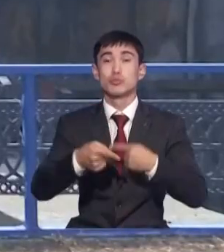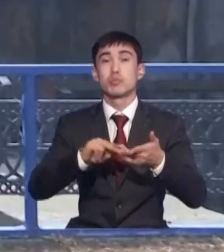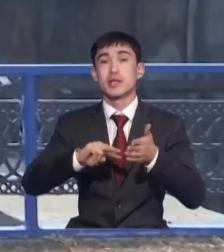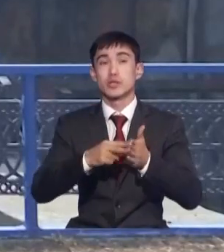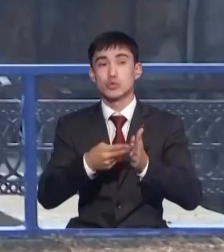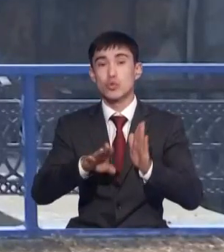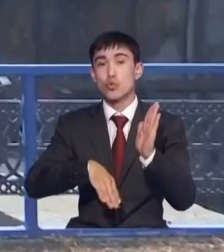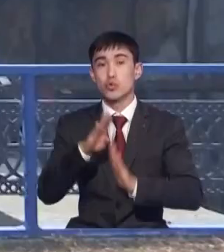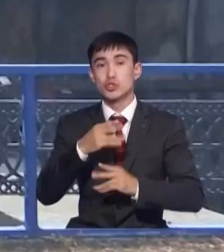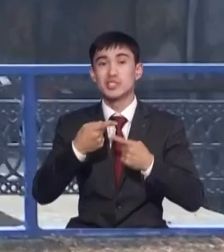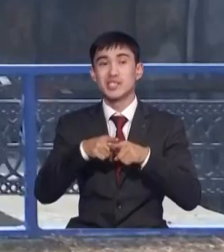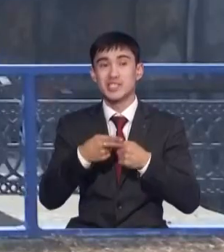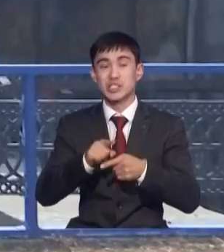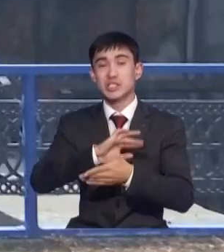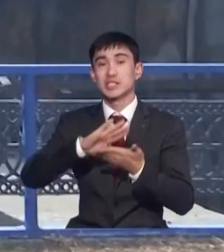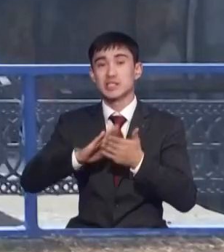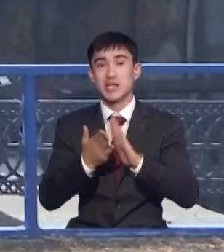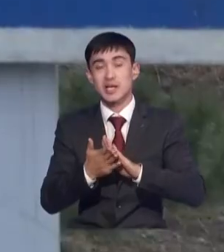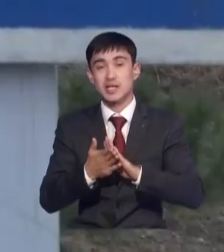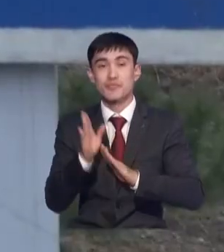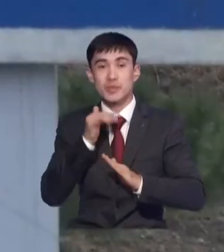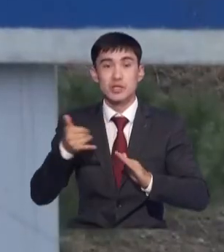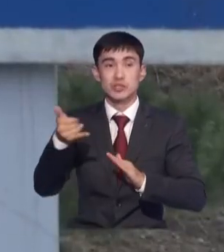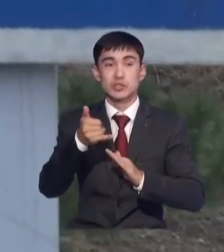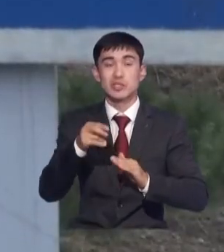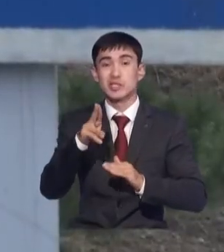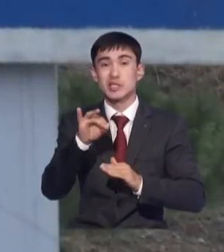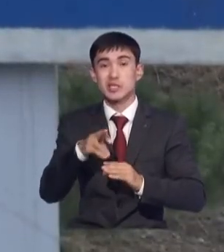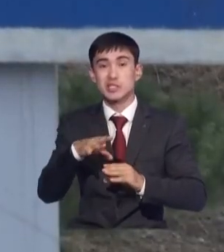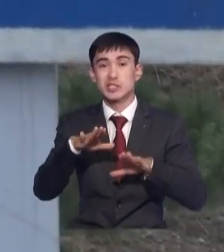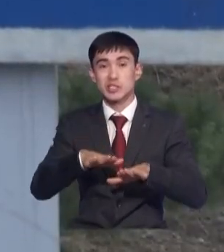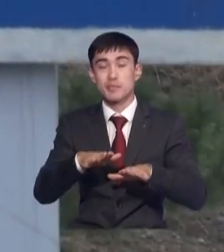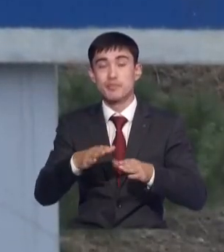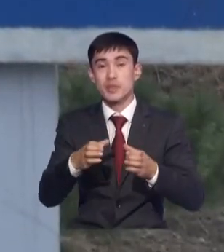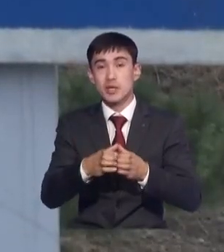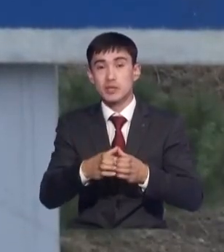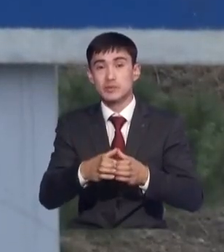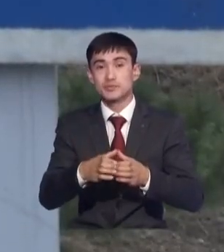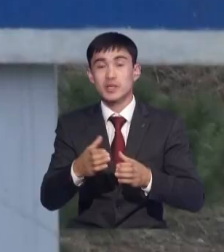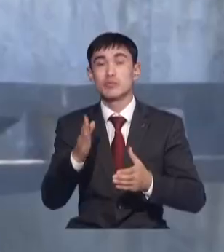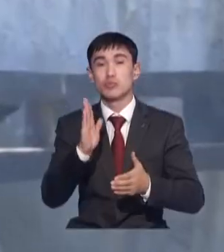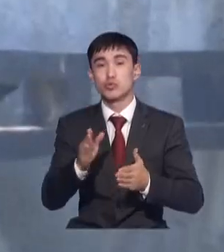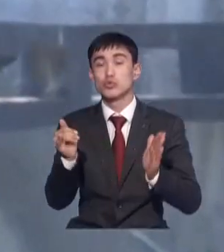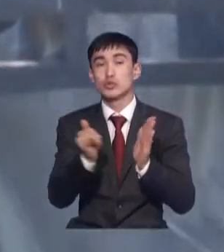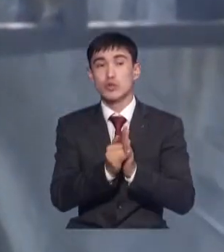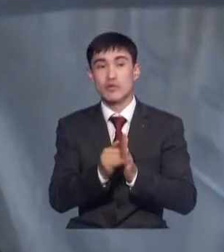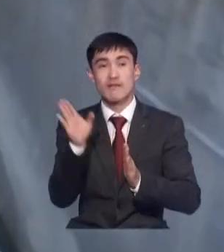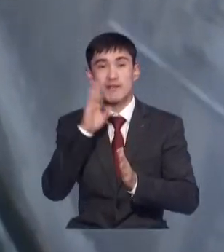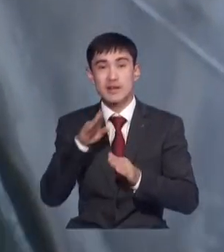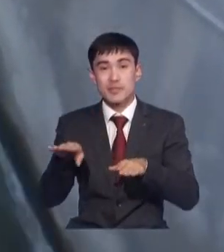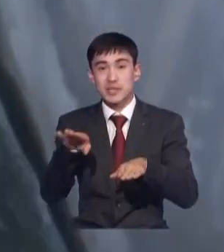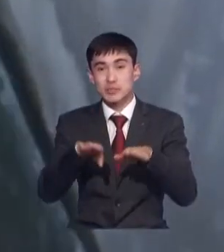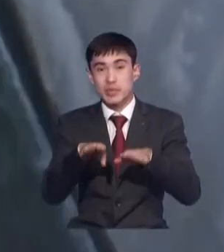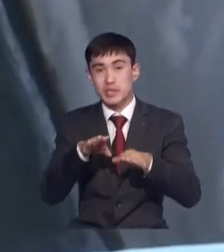планируется усовершенствовать техническое состояние ирригационных и дренажных систем филиала. В том числе намечена установка